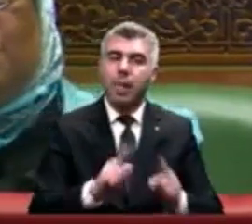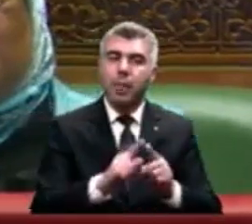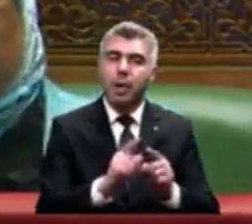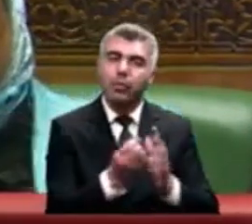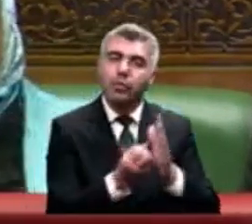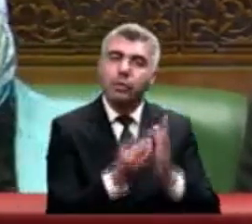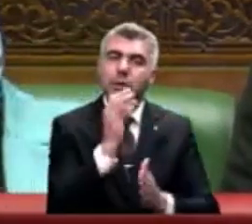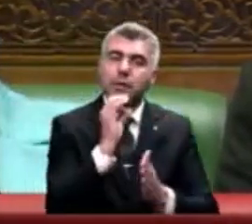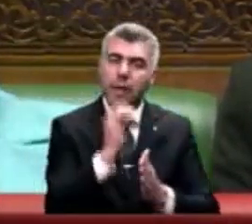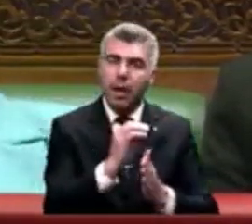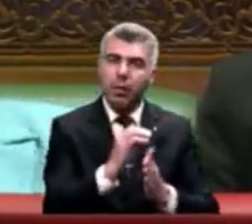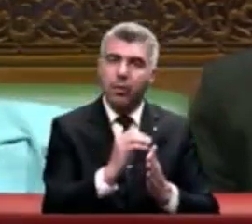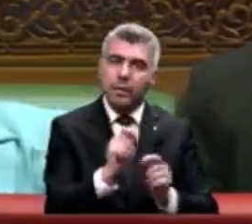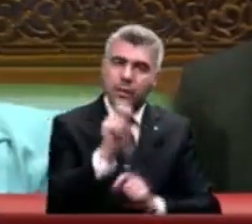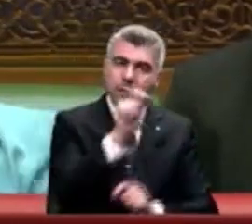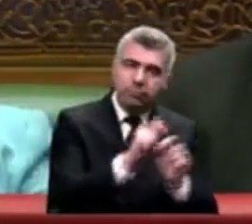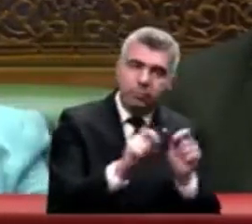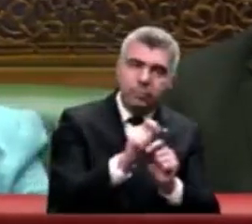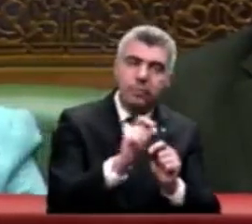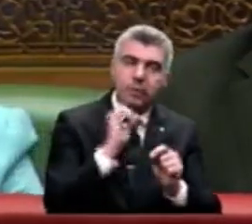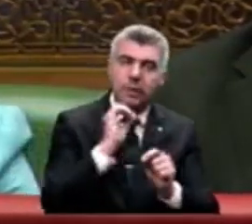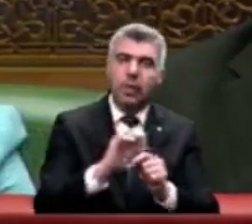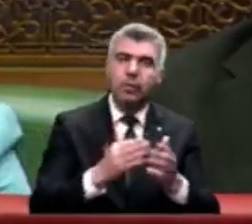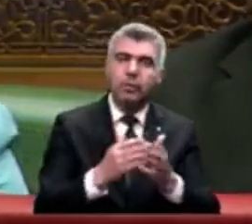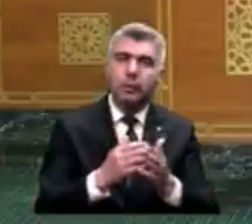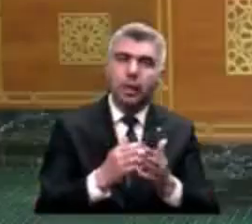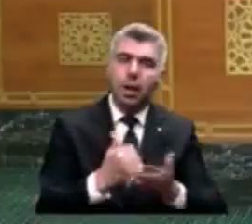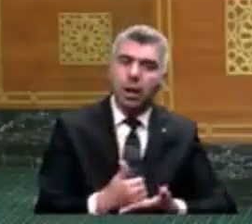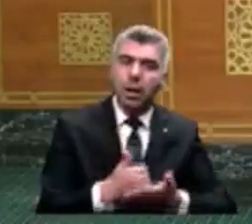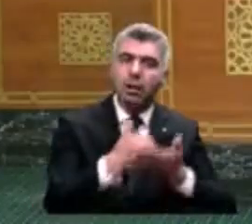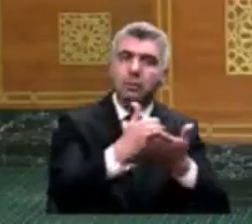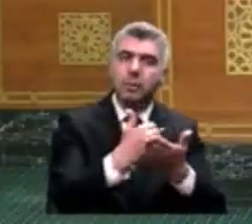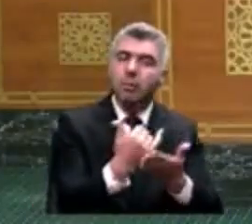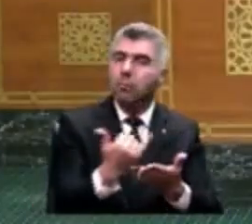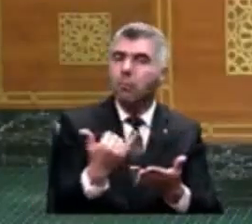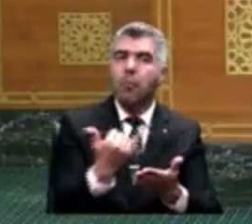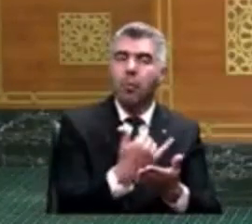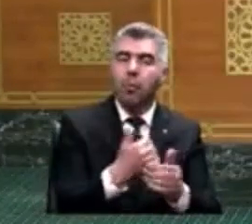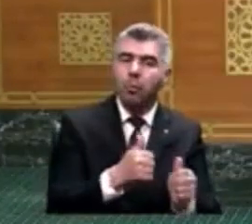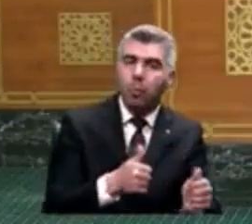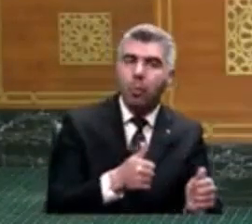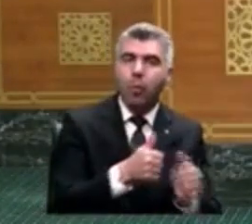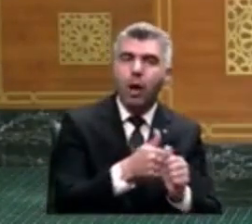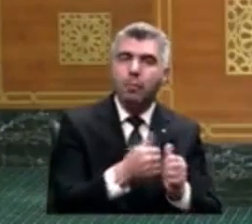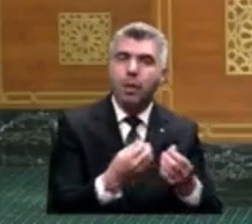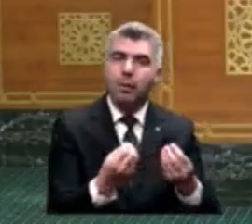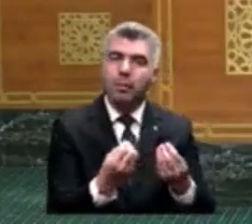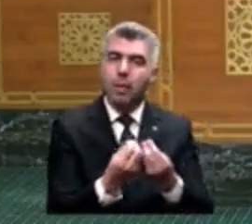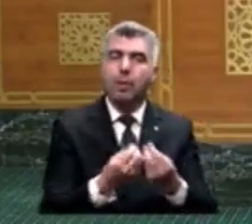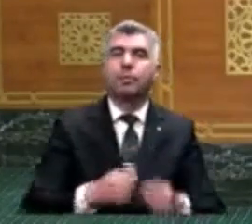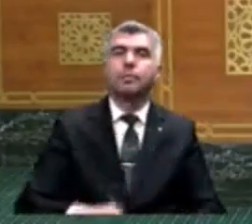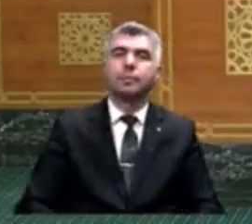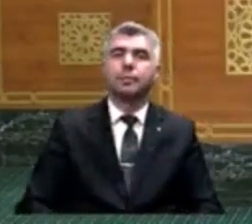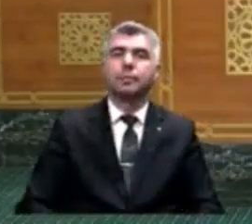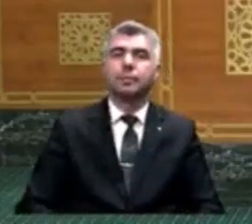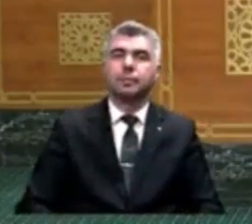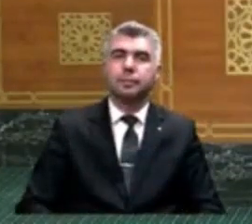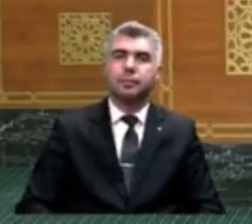تطوير الكفاءه ديال هاد التلاميذ. خصنا نعطيوه الوسائل وخصنا نواكبوه في المهام ديالو.